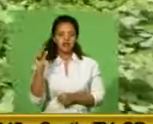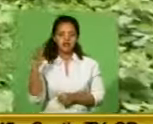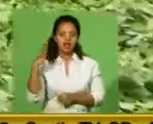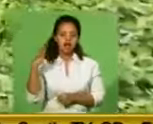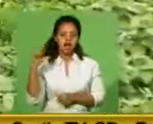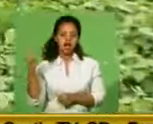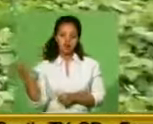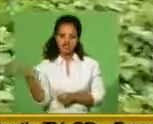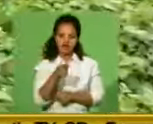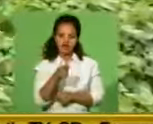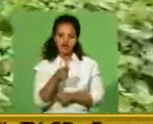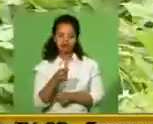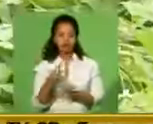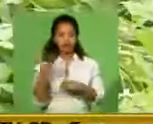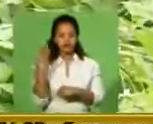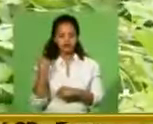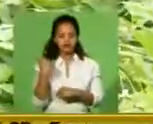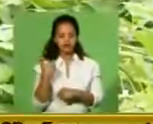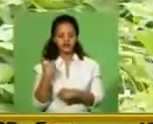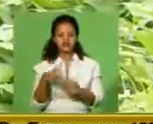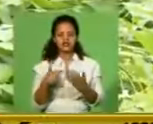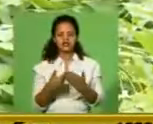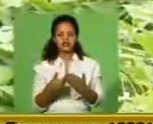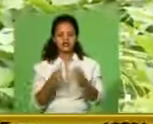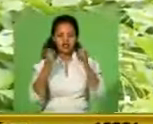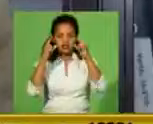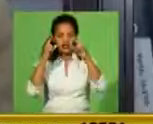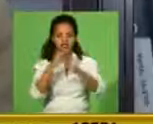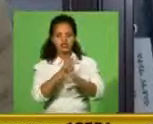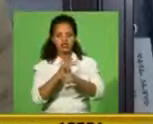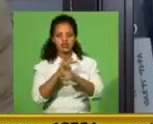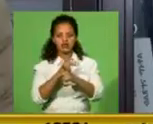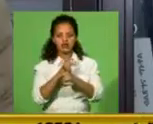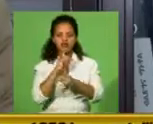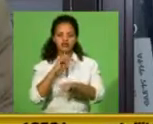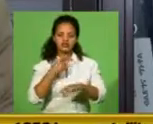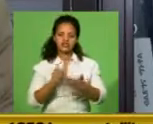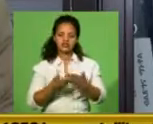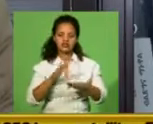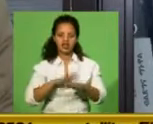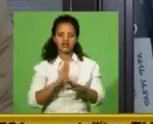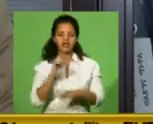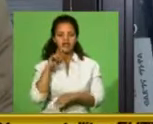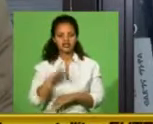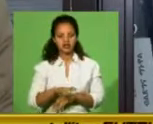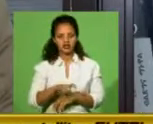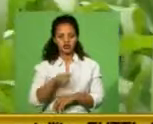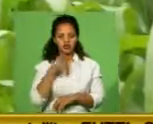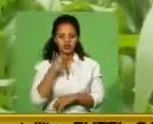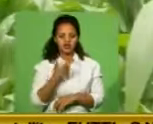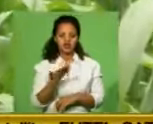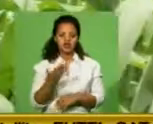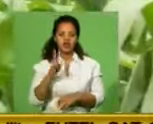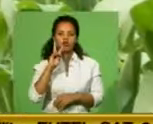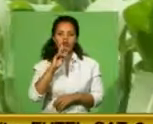ደጋማው አካባቢ ተከስቶ ነበረ። የነቃ ጥበቃ ነው በዚህም ላይ የሚያስፈልገው የሚል እምነት አለኝ።